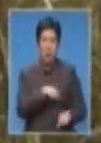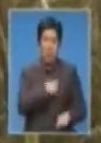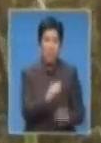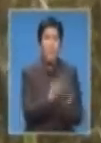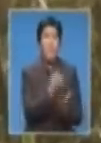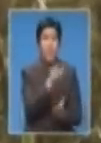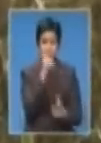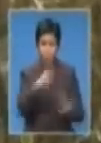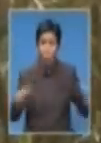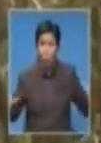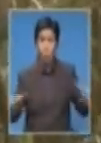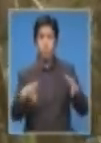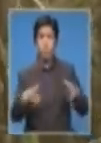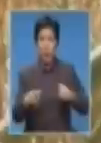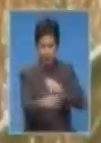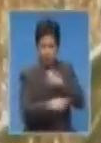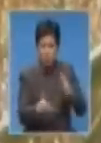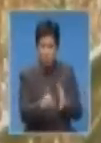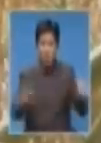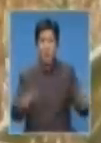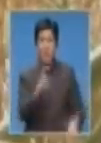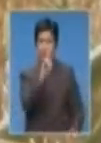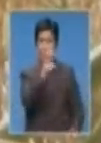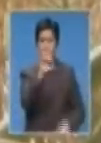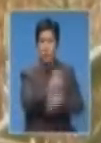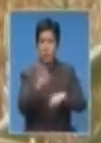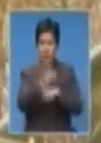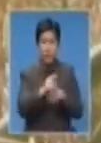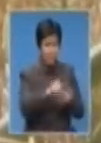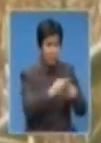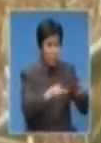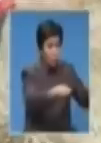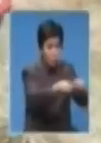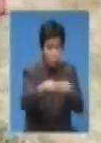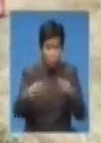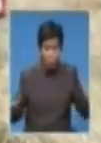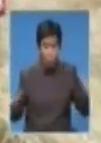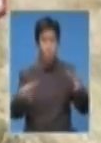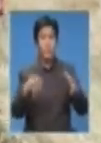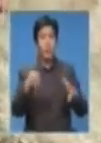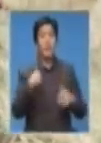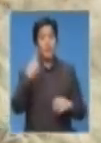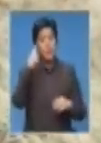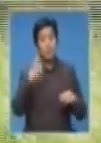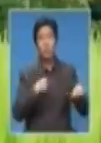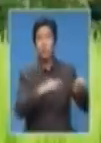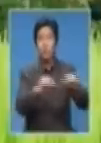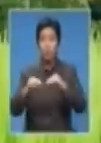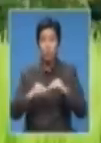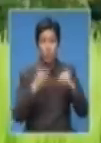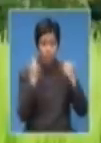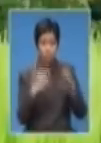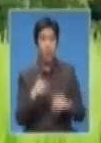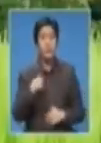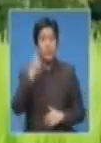ต้องรวมกลุ่มนาให้ได้อย่างน้อยก็ร้อยไร่ขึ้นไปรัฐบาลก็พยายามจะช่วยนะครับได้มีการประชุมหารือกันหลายครั้งนะ